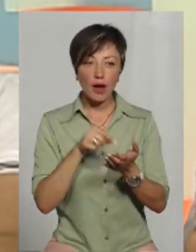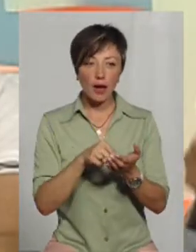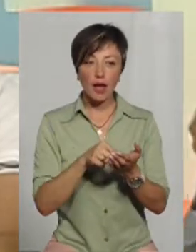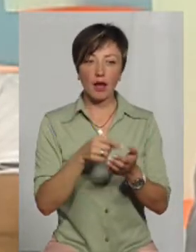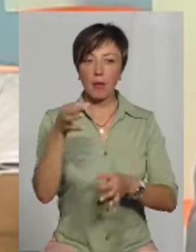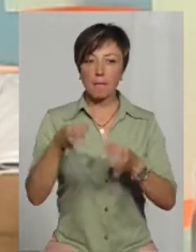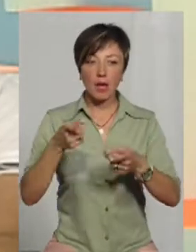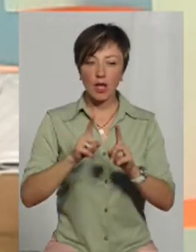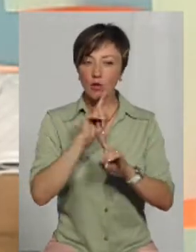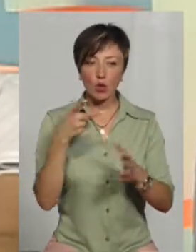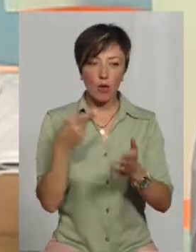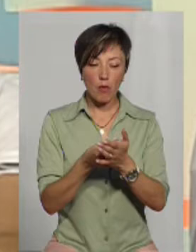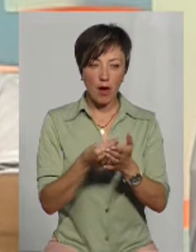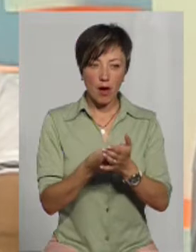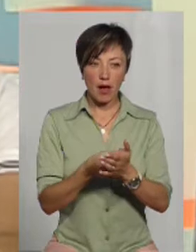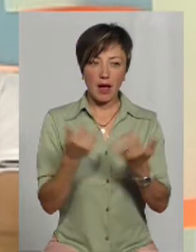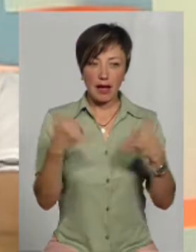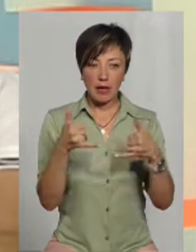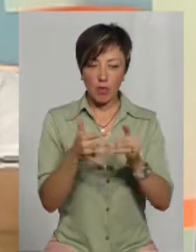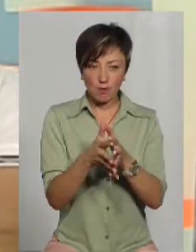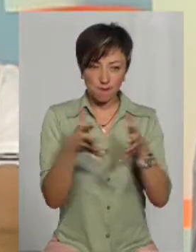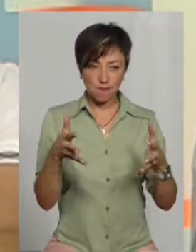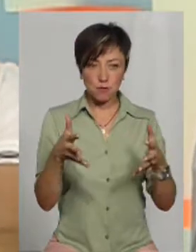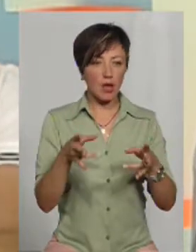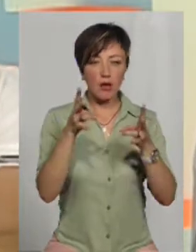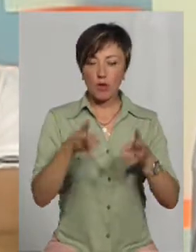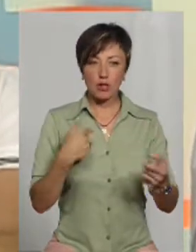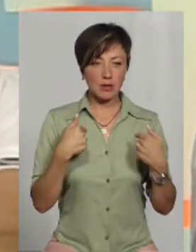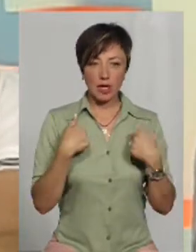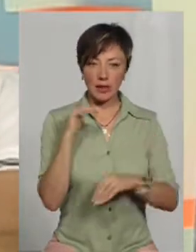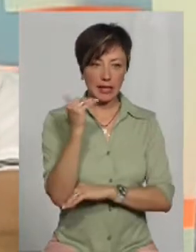буде наколотих гормонів росту, від яких не постраждає його